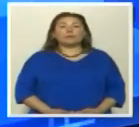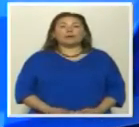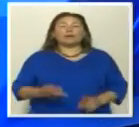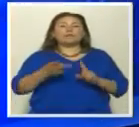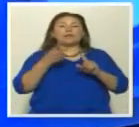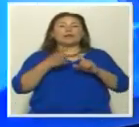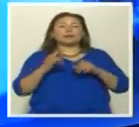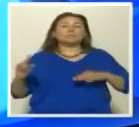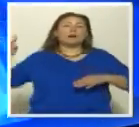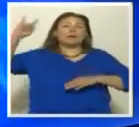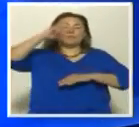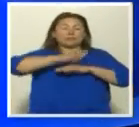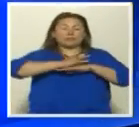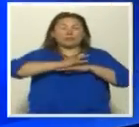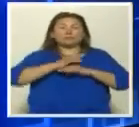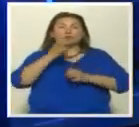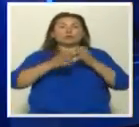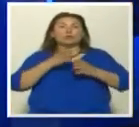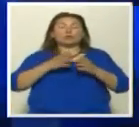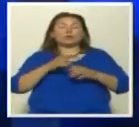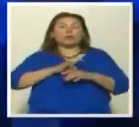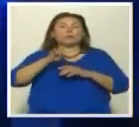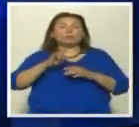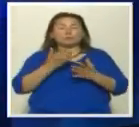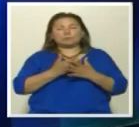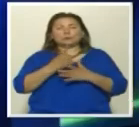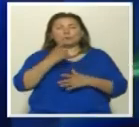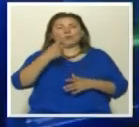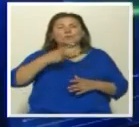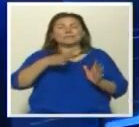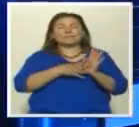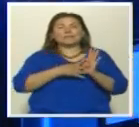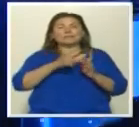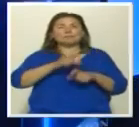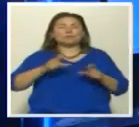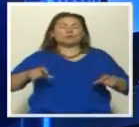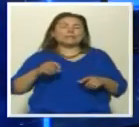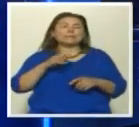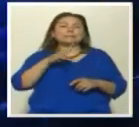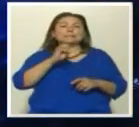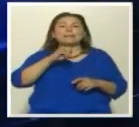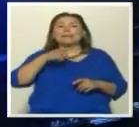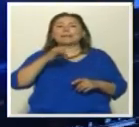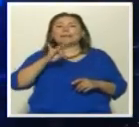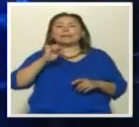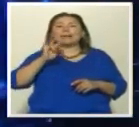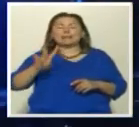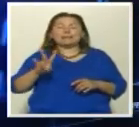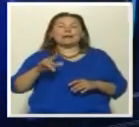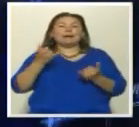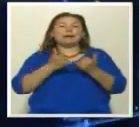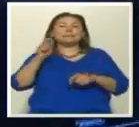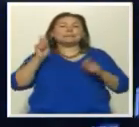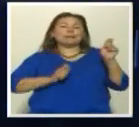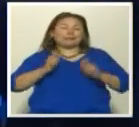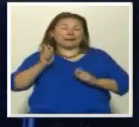Вторым чартерным рейсом в международный аэропорт Актау прилетели 129 пассажиров из Тегерана. Гостей, приехавших в